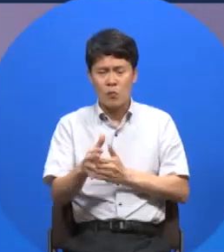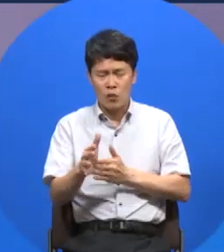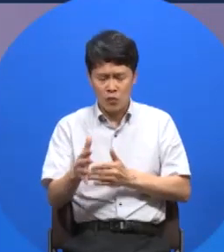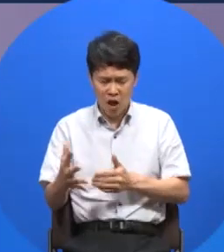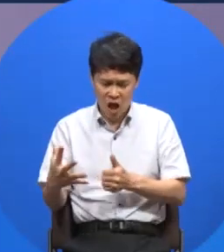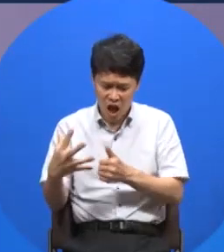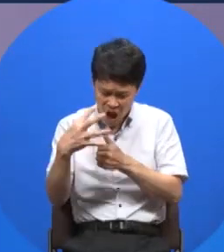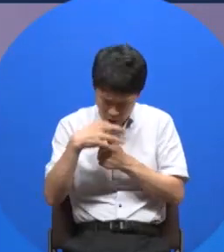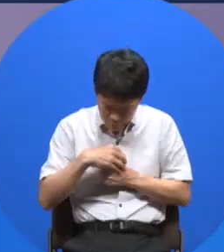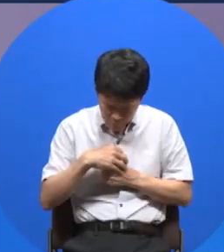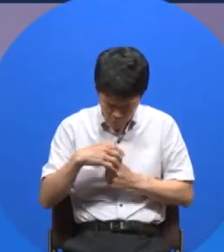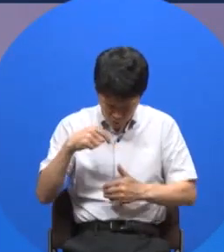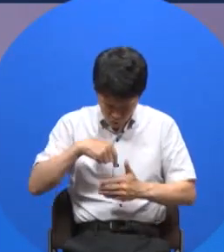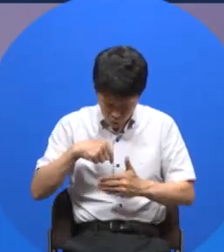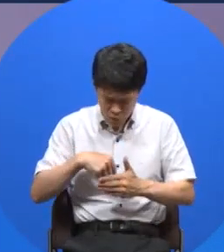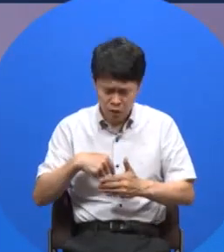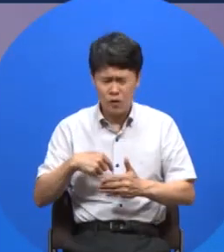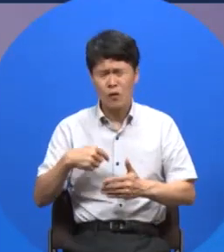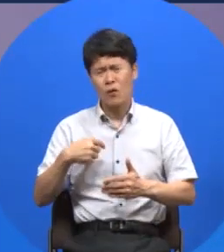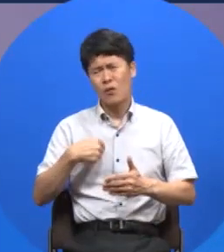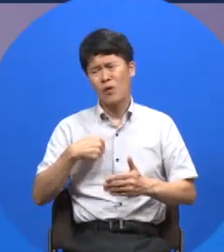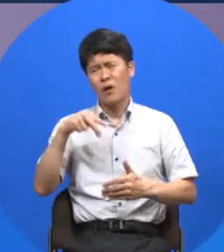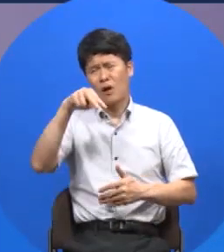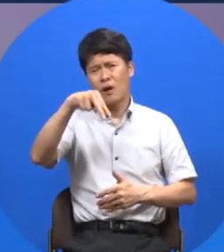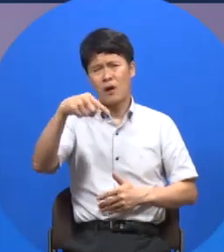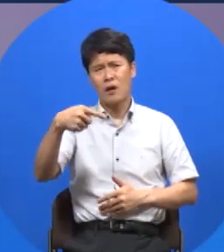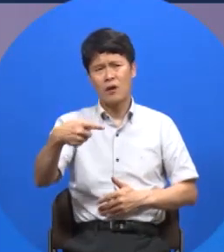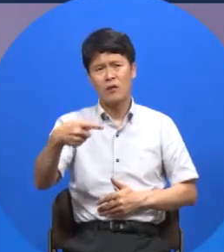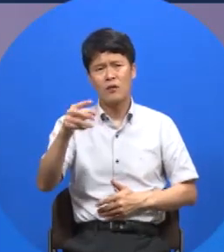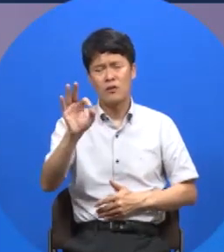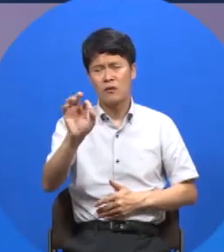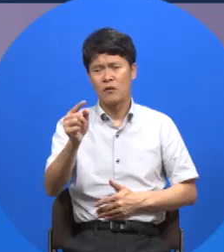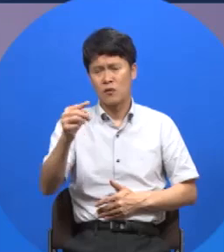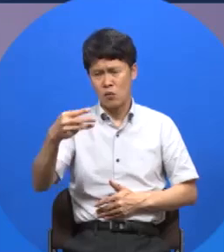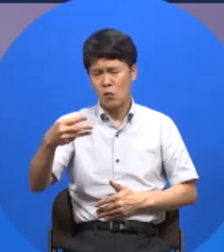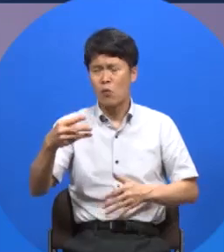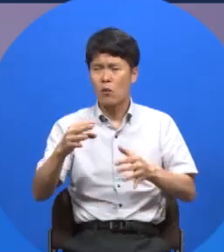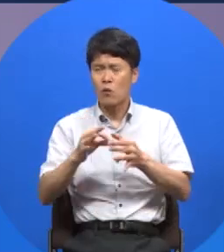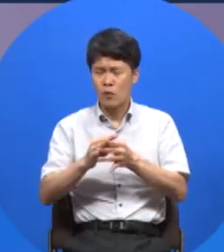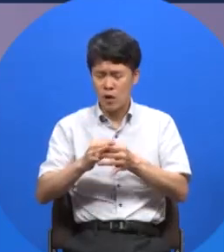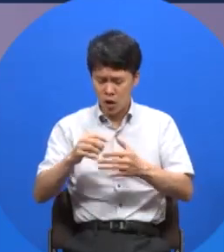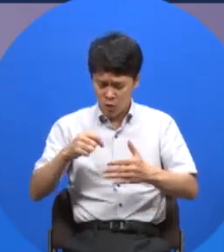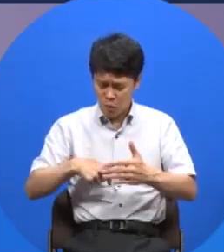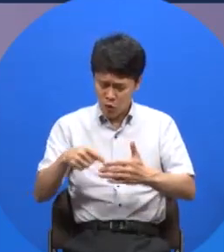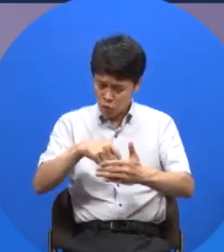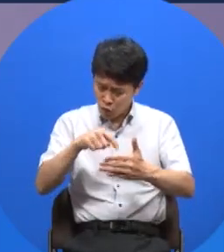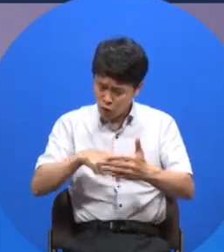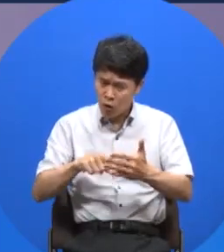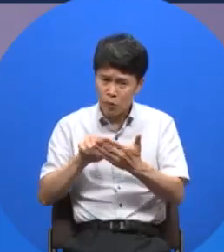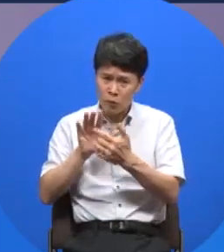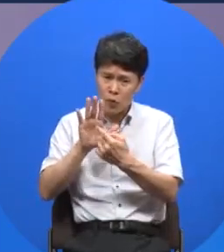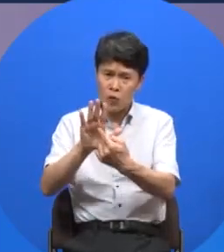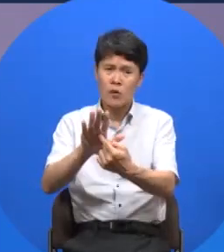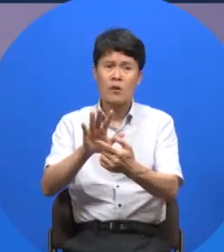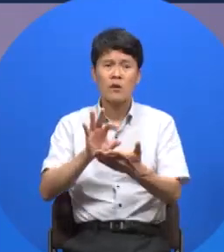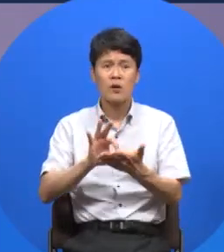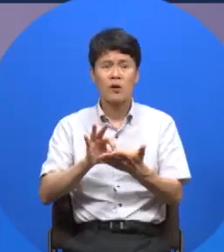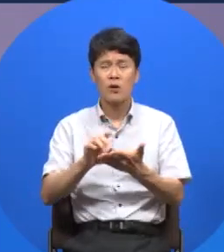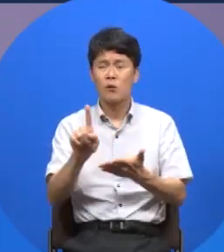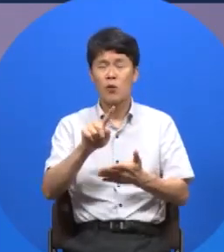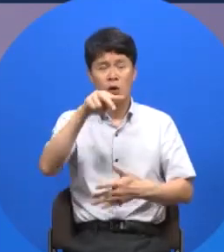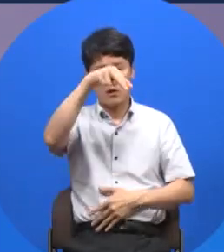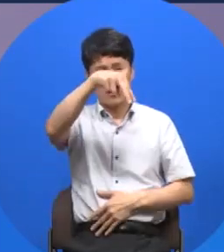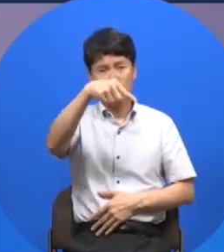때 내가 스올의 뱃속에서라는 표현을 씁니다. 내가 스올의 뱃속에서.